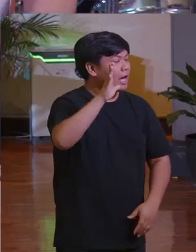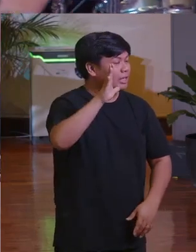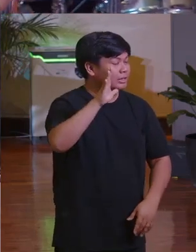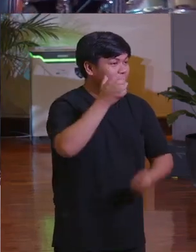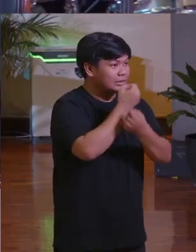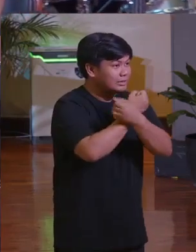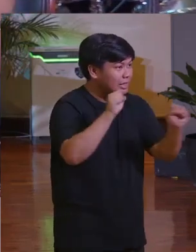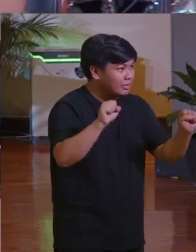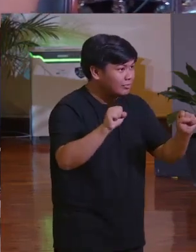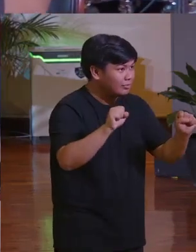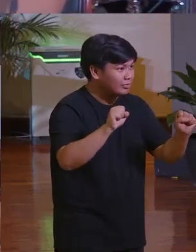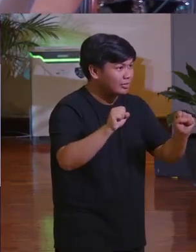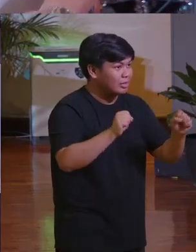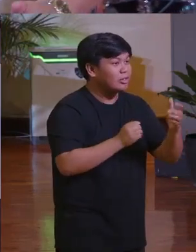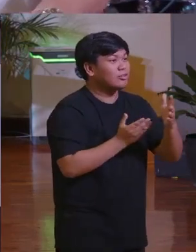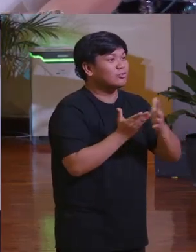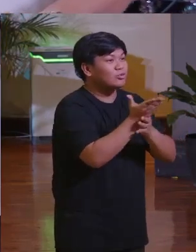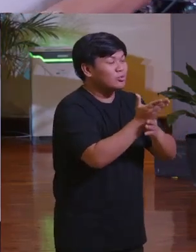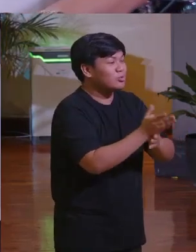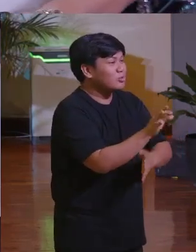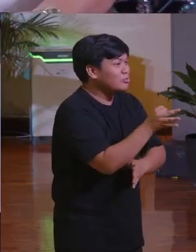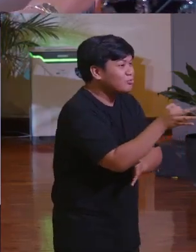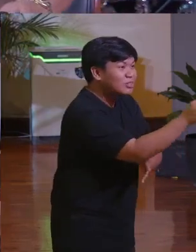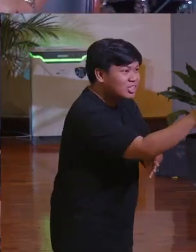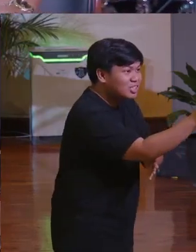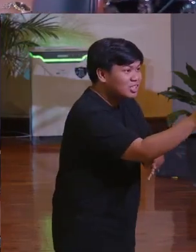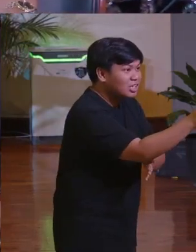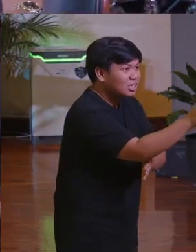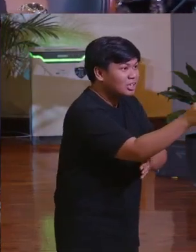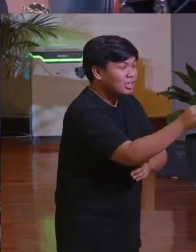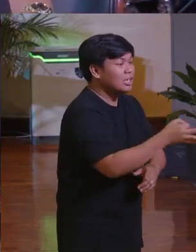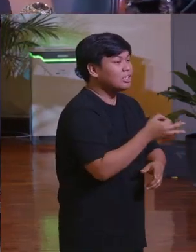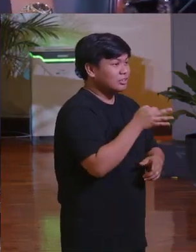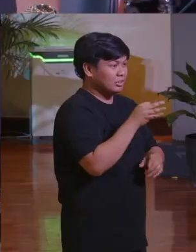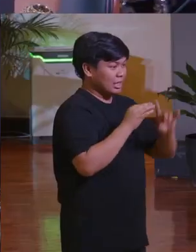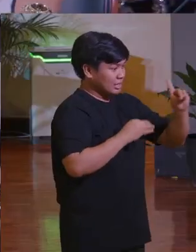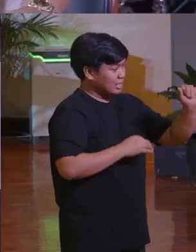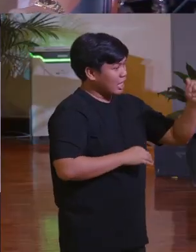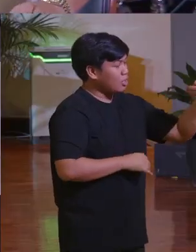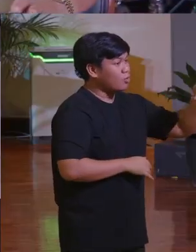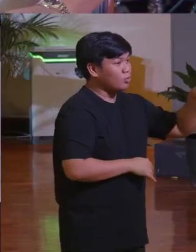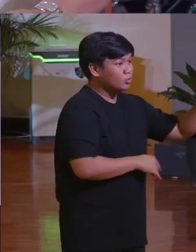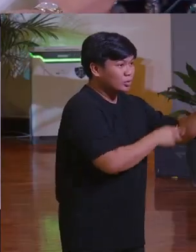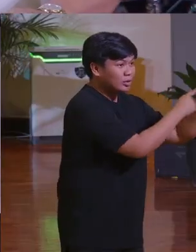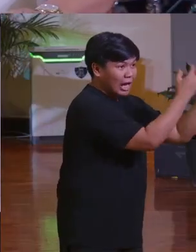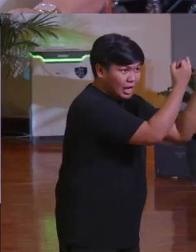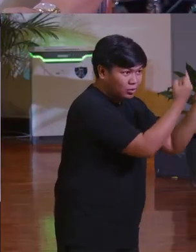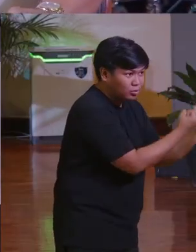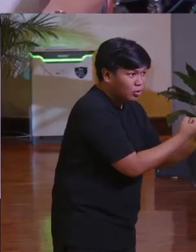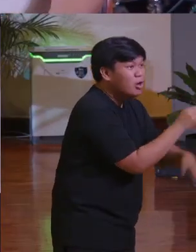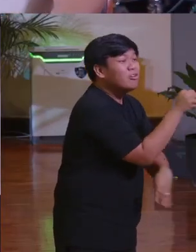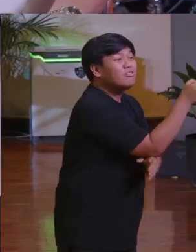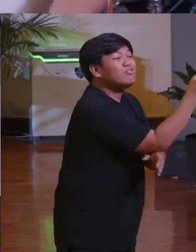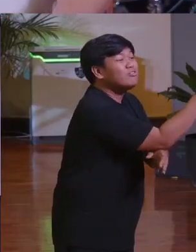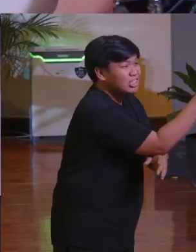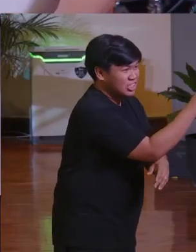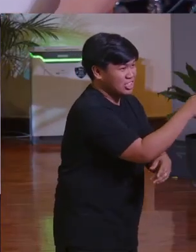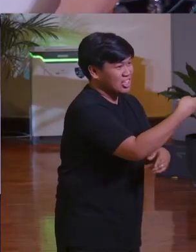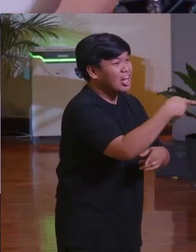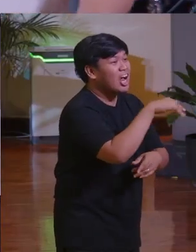fish. Ang kanilang idol, si Dagon, ay isang fish